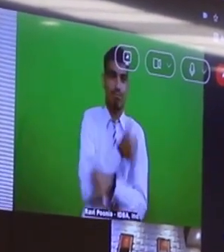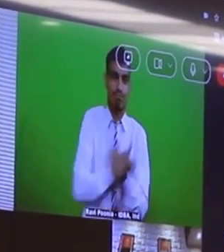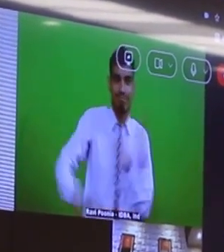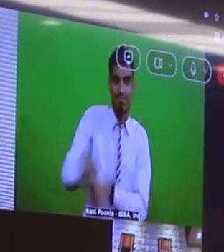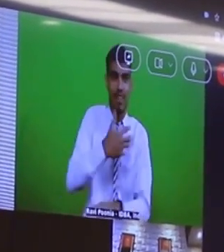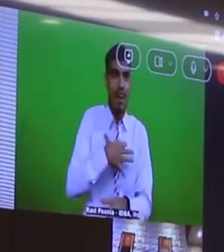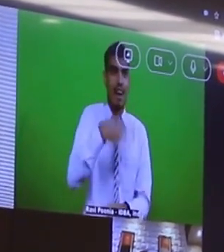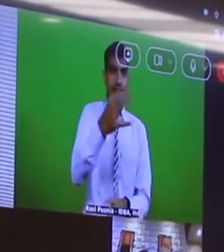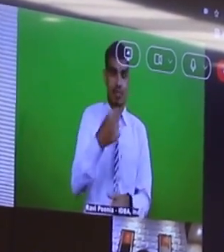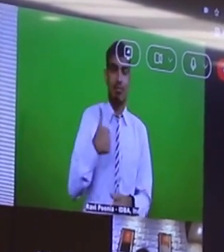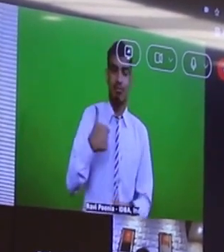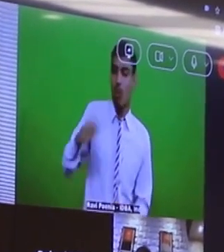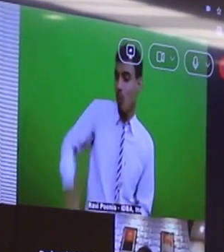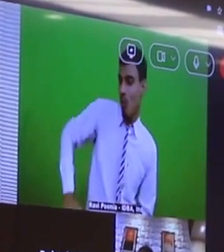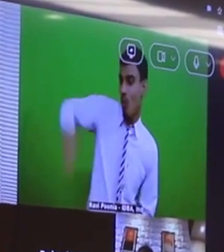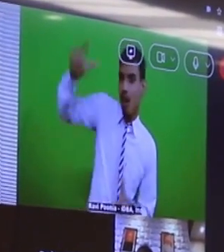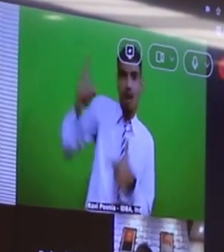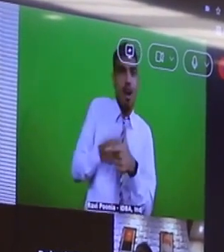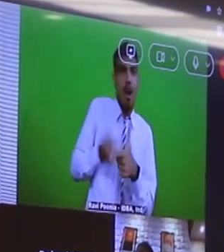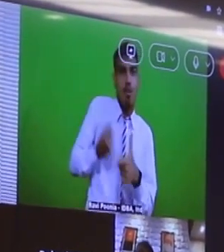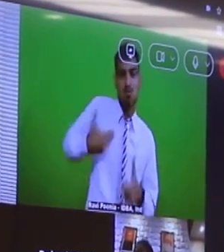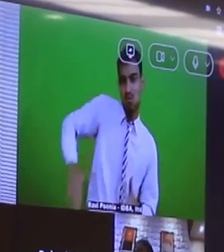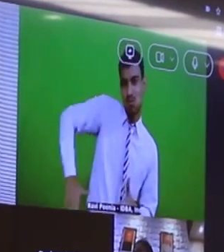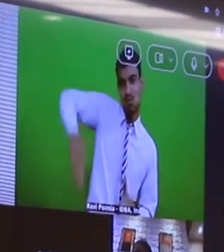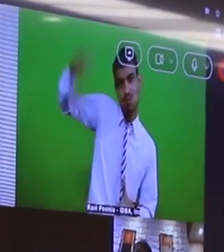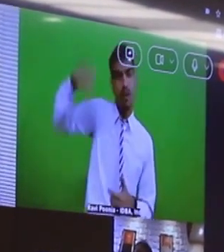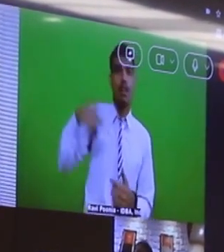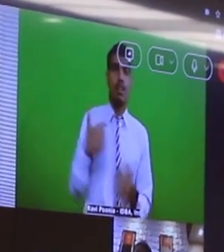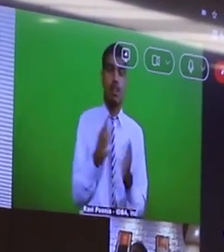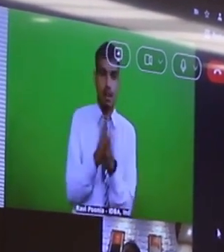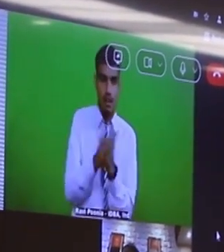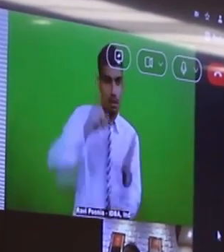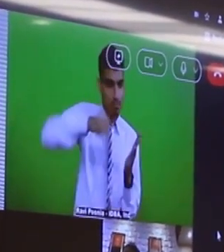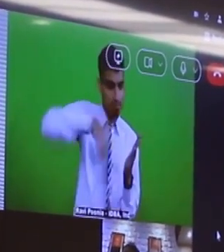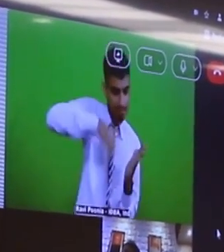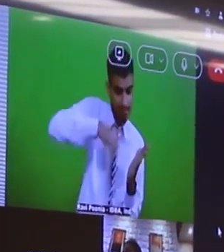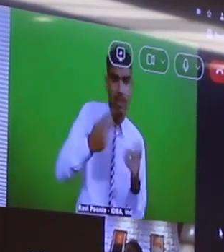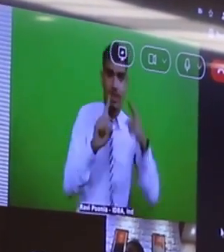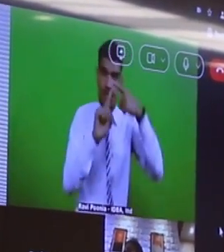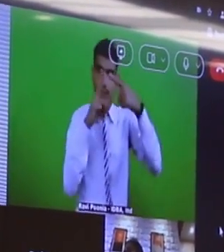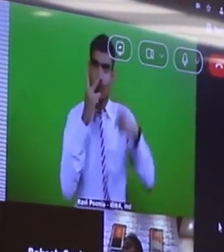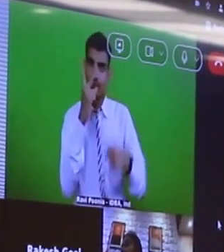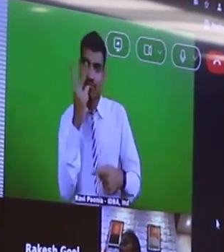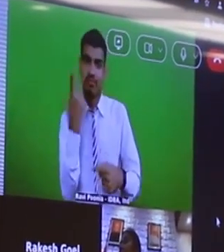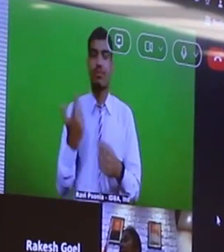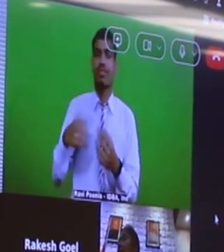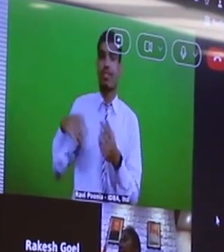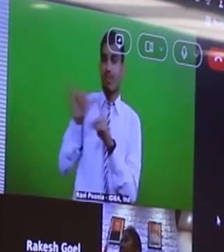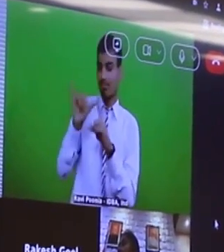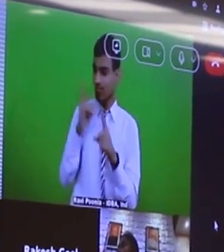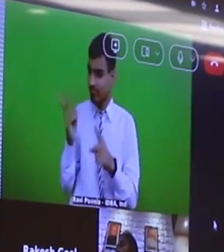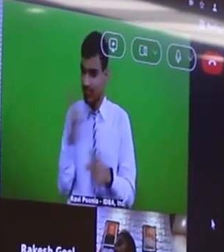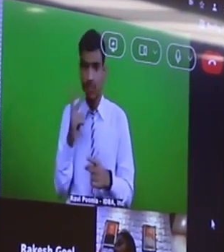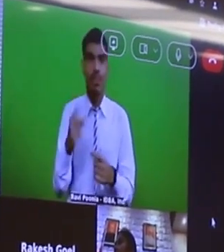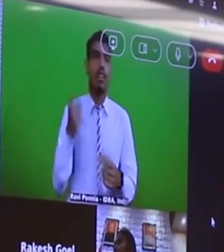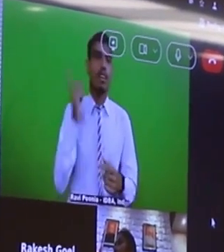मैं बचपन से ही जोक करते आया हूँ और मैंने जिस कंपटीशन में भाग लिया, मुझे बचपन से ही मजाक करना, जोक करना अच्छा लगता है।